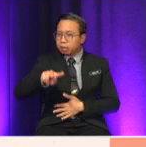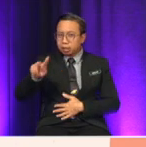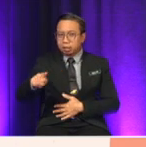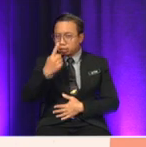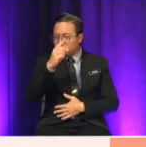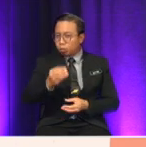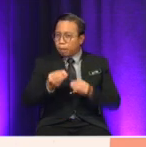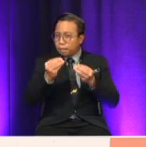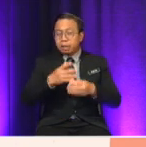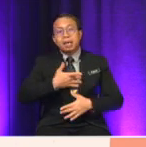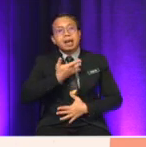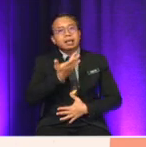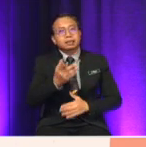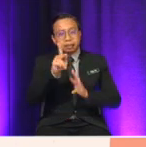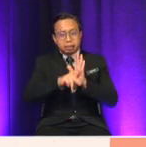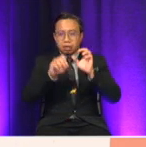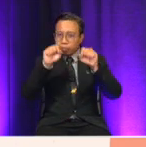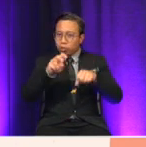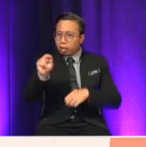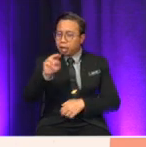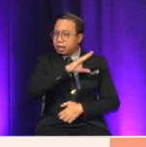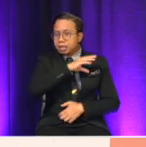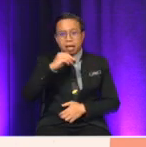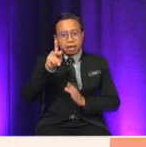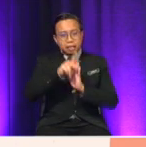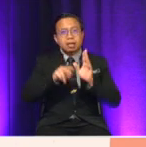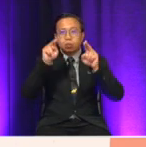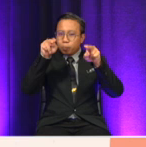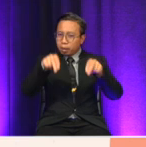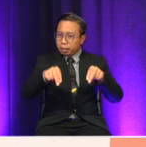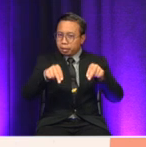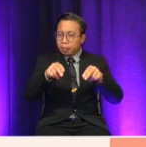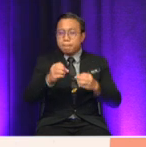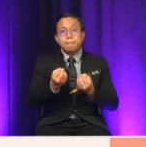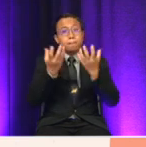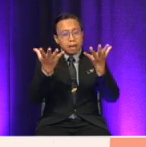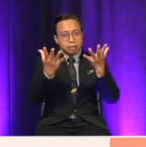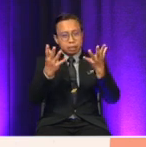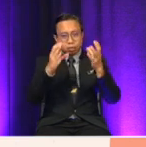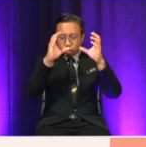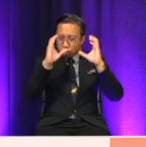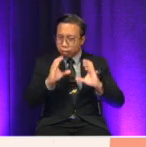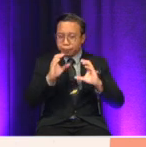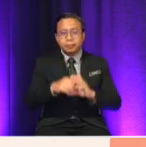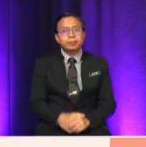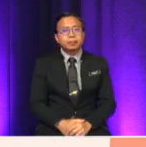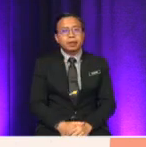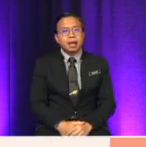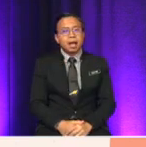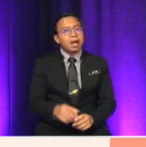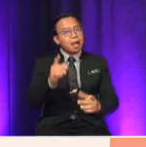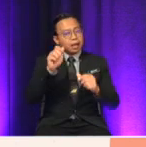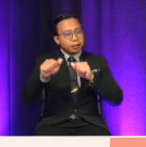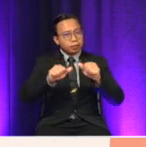perasaan, kebolehan dan keupayaan mereka dalam pelbagai cara. Malah, aktiviti ini juga